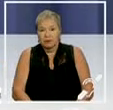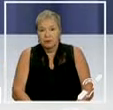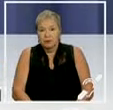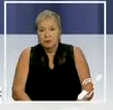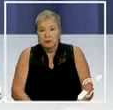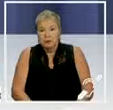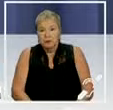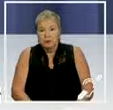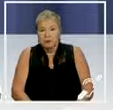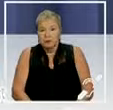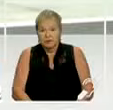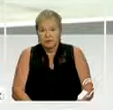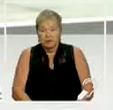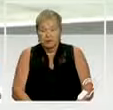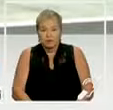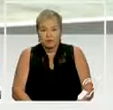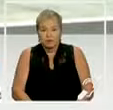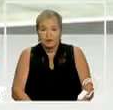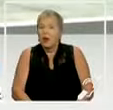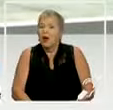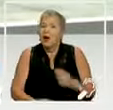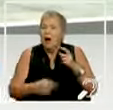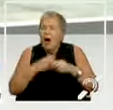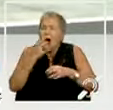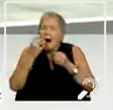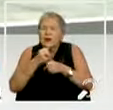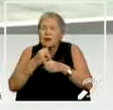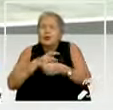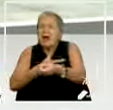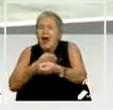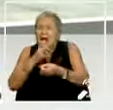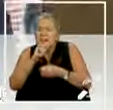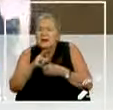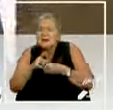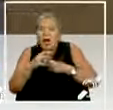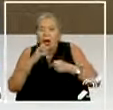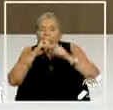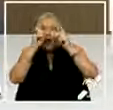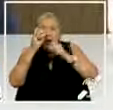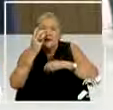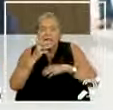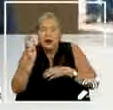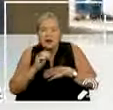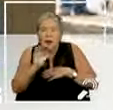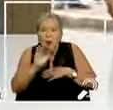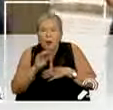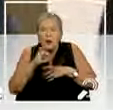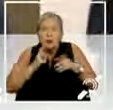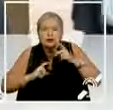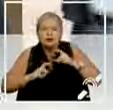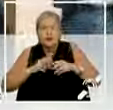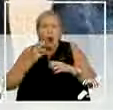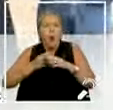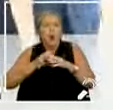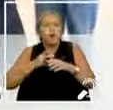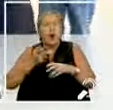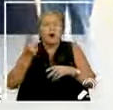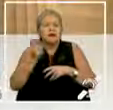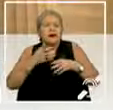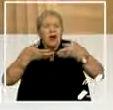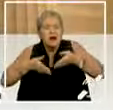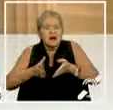those crimes that she was convicted of. În urma unor analize recente s-a descoperit că trei dintre copii sufereau de o malformație genetică